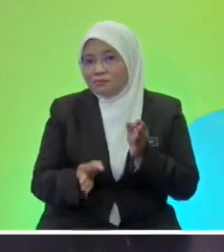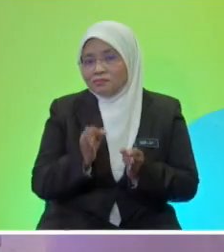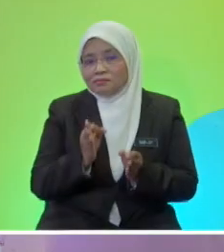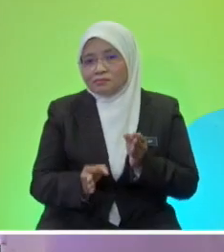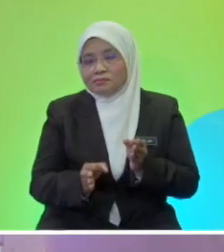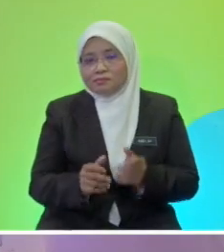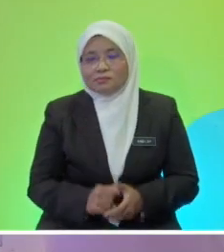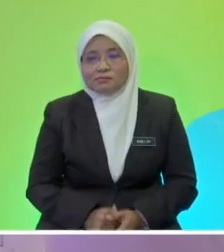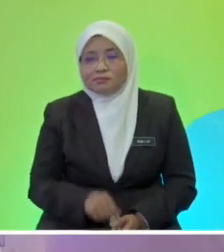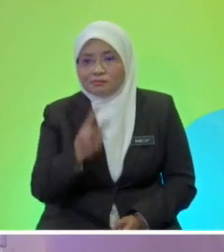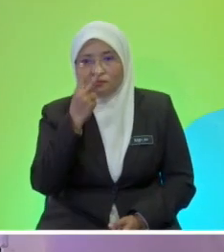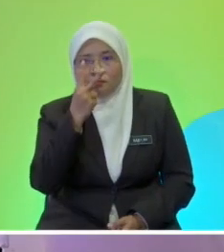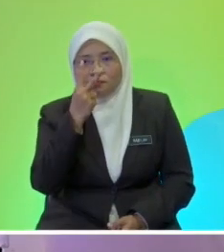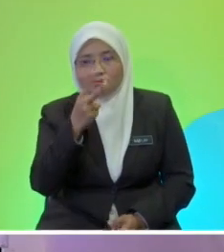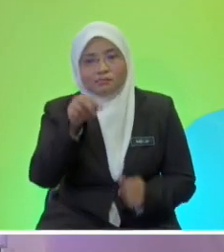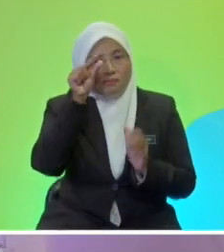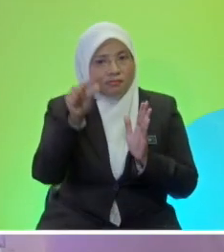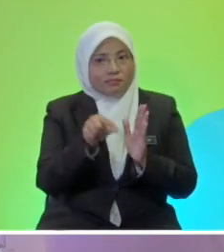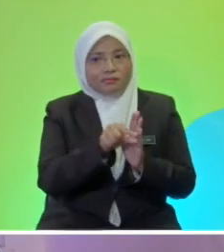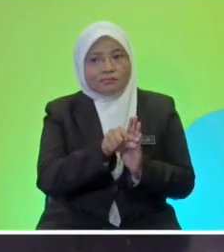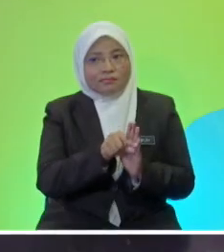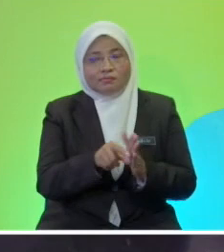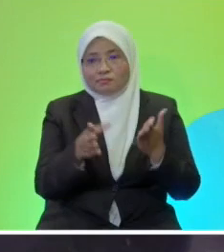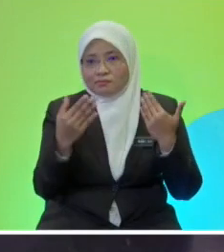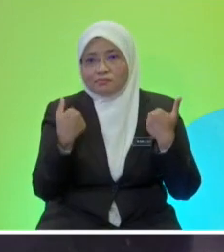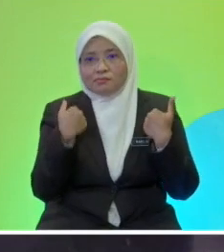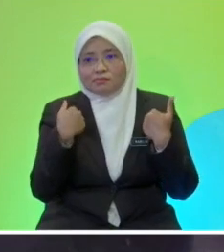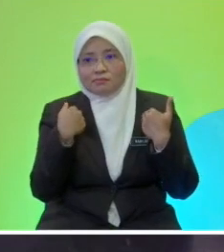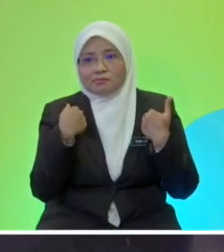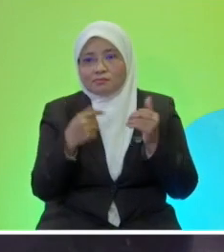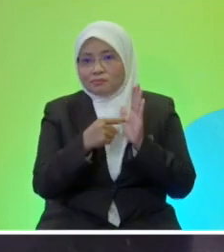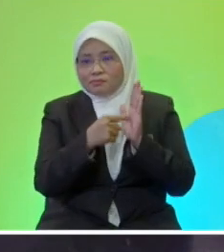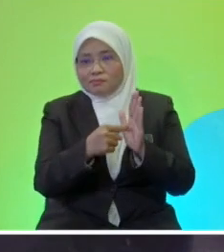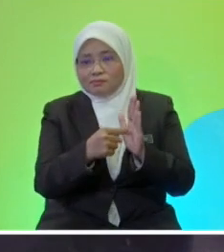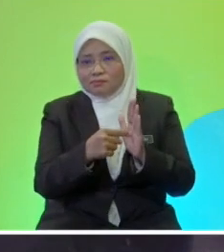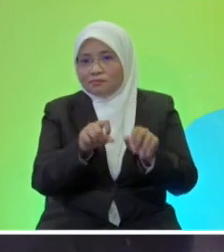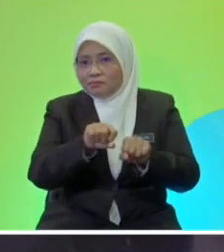Show mulai tengok di sebelah situ saya ada sesuatu untuk sound nah